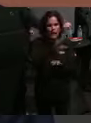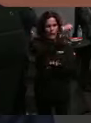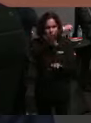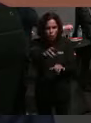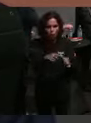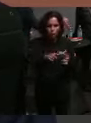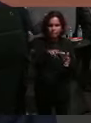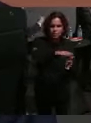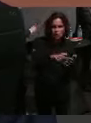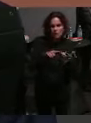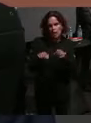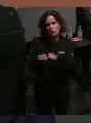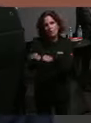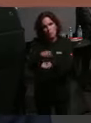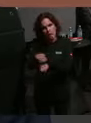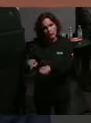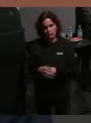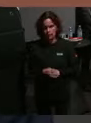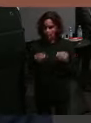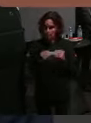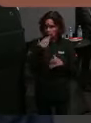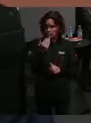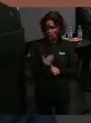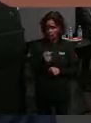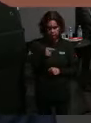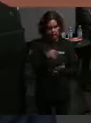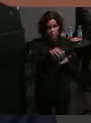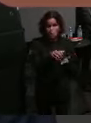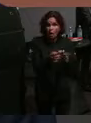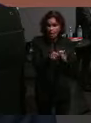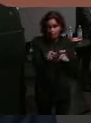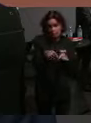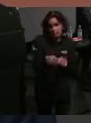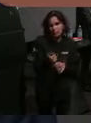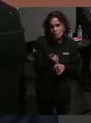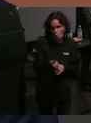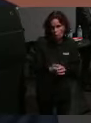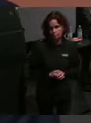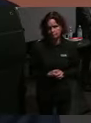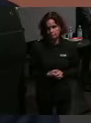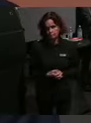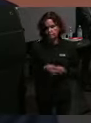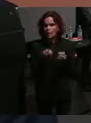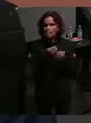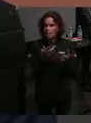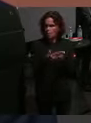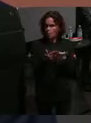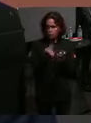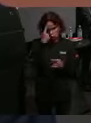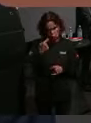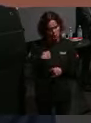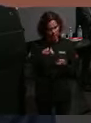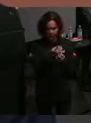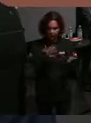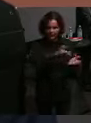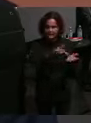og kommuner. Og det passer jo godt I forhold til at vi har et lokalvalg I år. Og på mange måter så tror vi at I mange plasser så vil det her